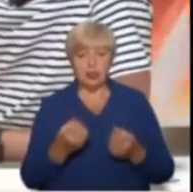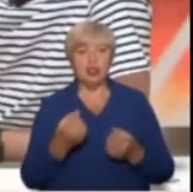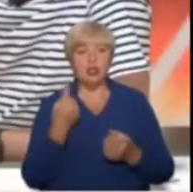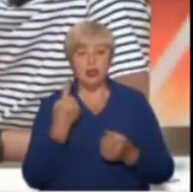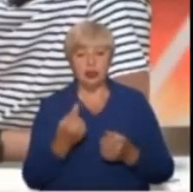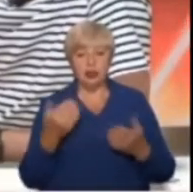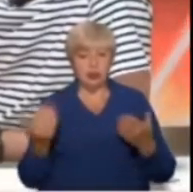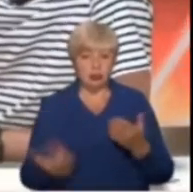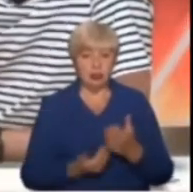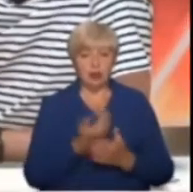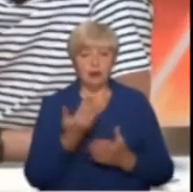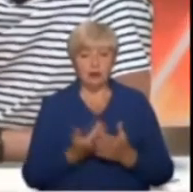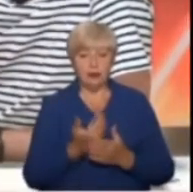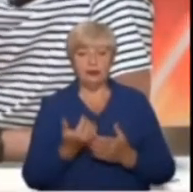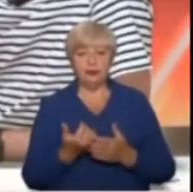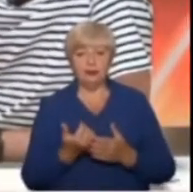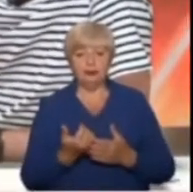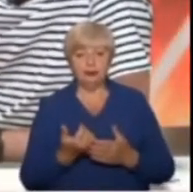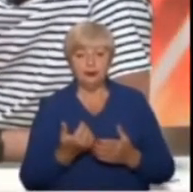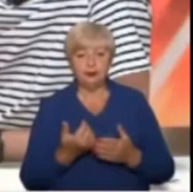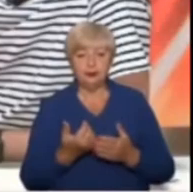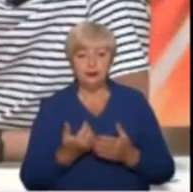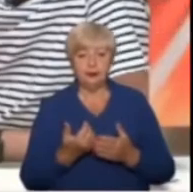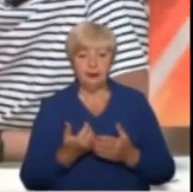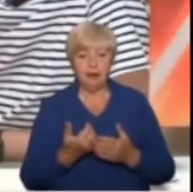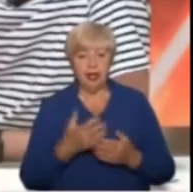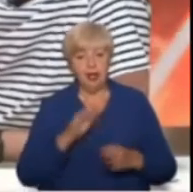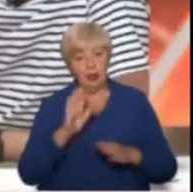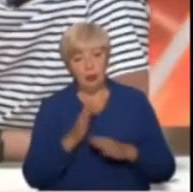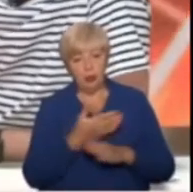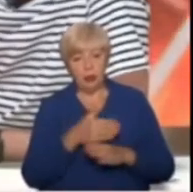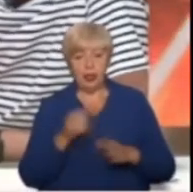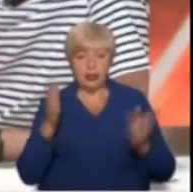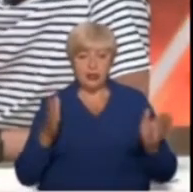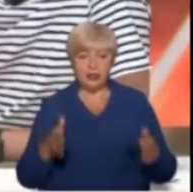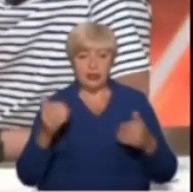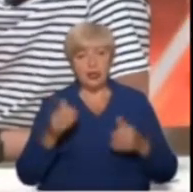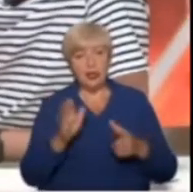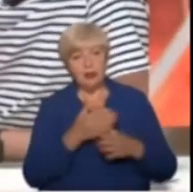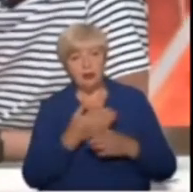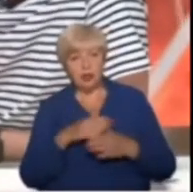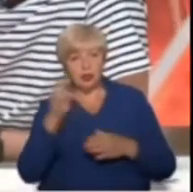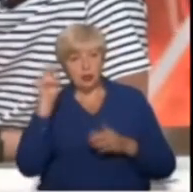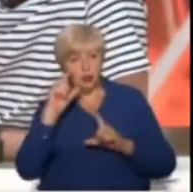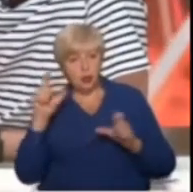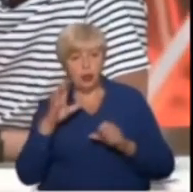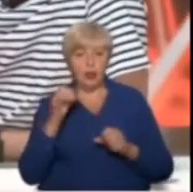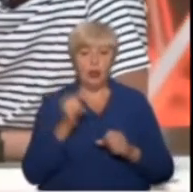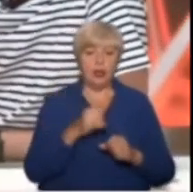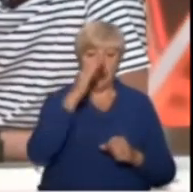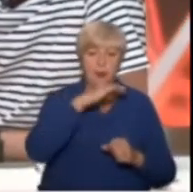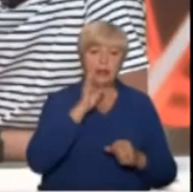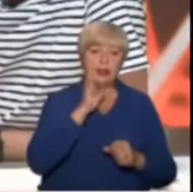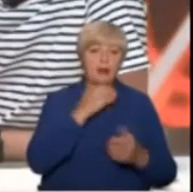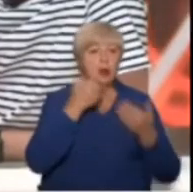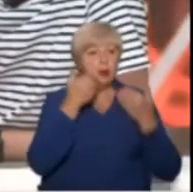квитка безпечної школи – це ми прибираємо стіну між департаментом гуманітарної політики та батьками, ми питаємо батьків, що вони хочуть